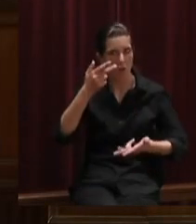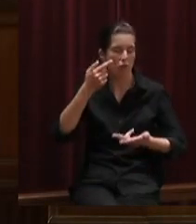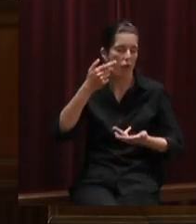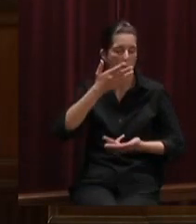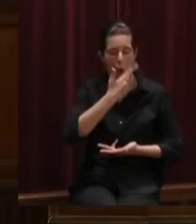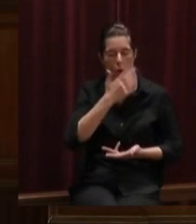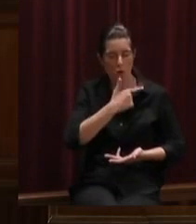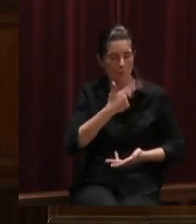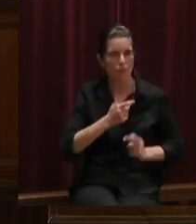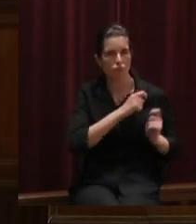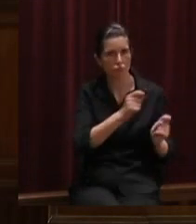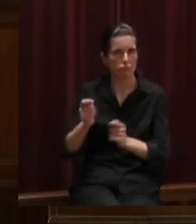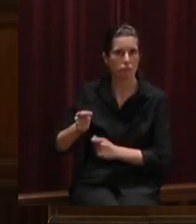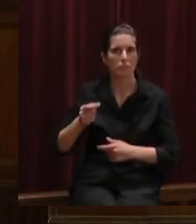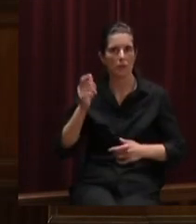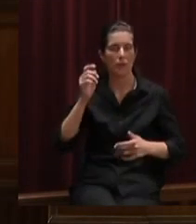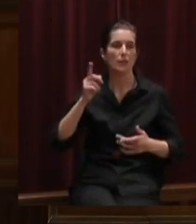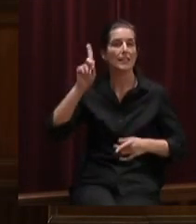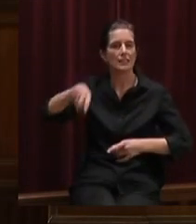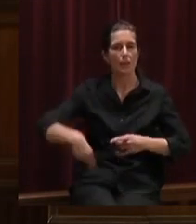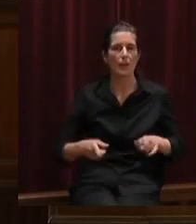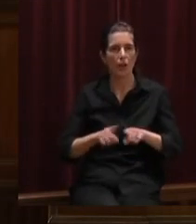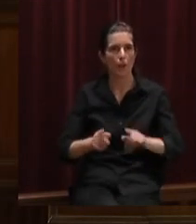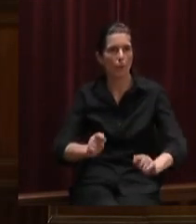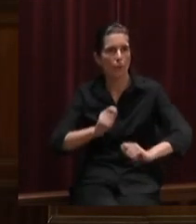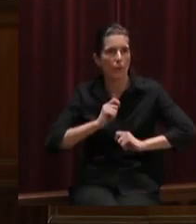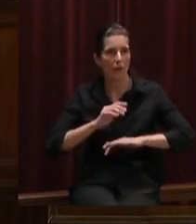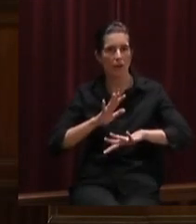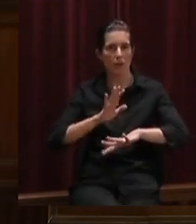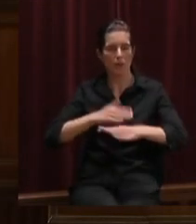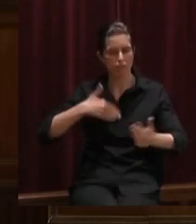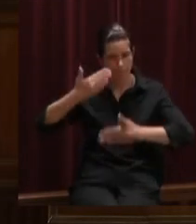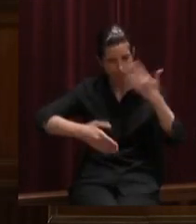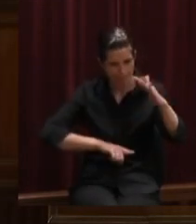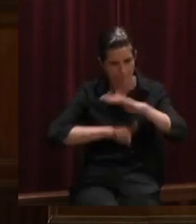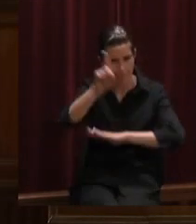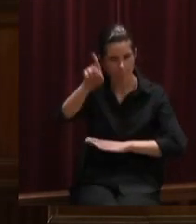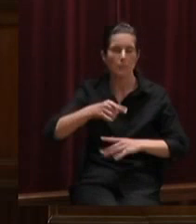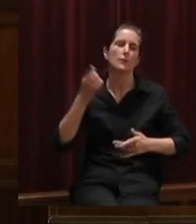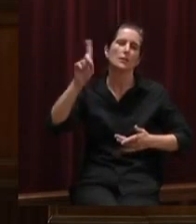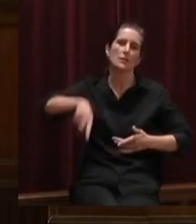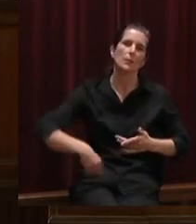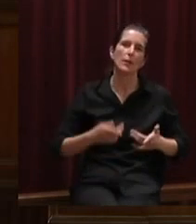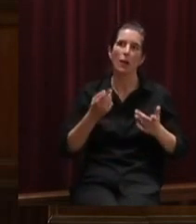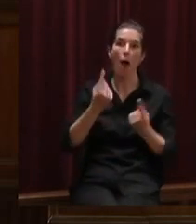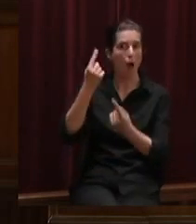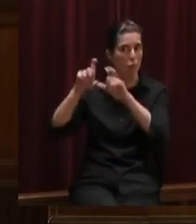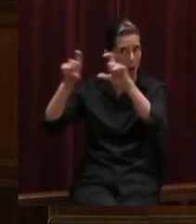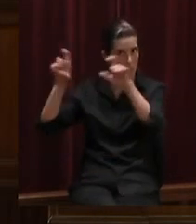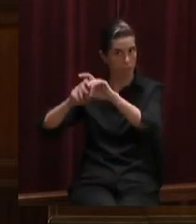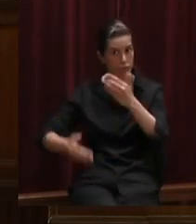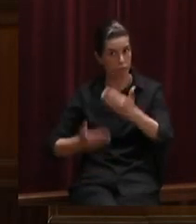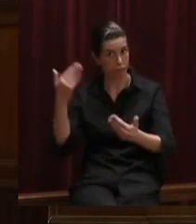cultura ha de convertir-se en una palanca de prosperitat, la que s'ha dotat de les empreses més modernes, algunes de les quals de referència